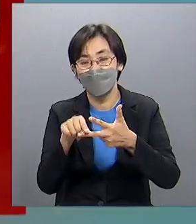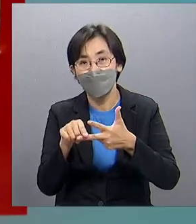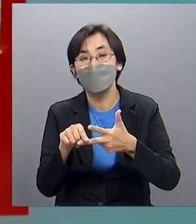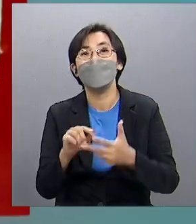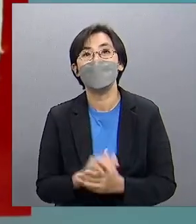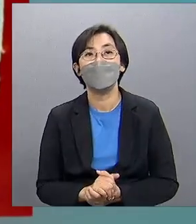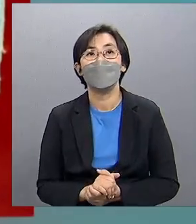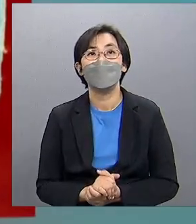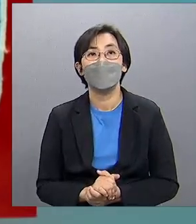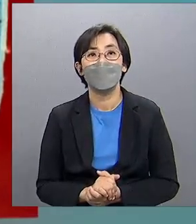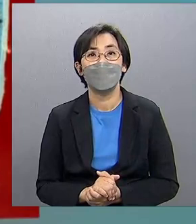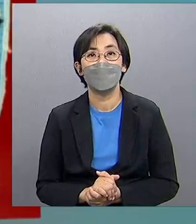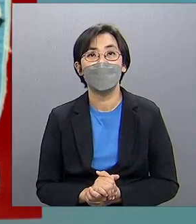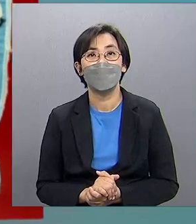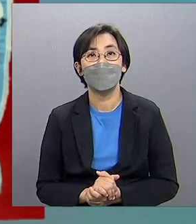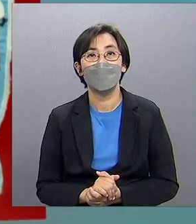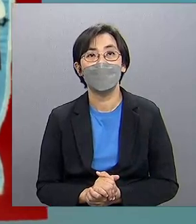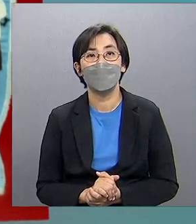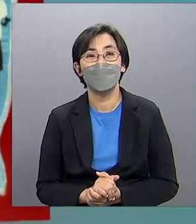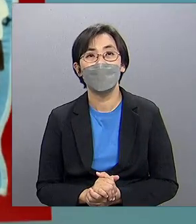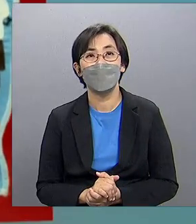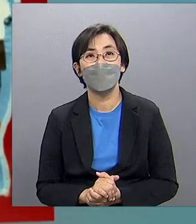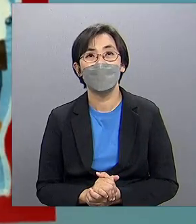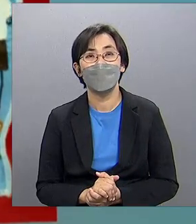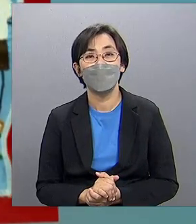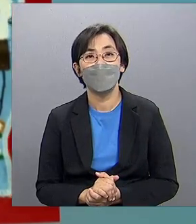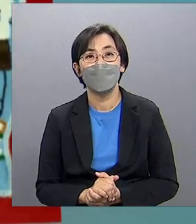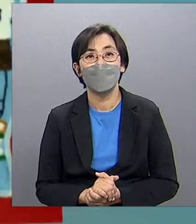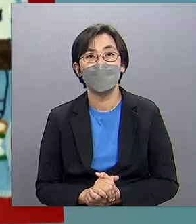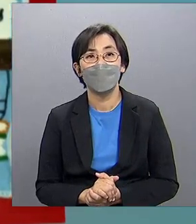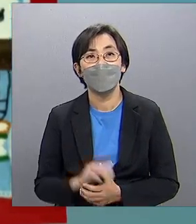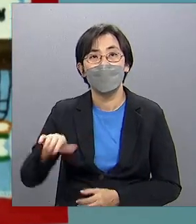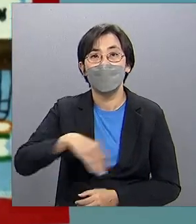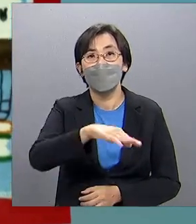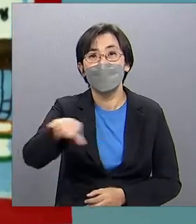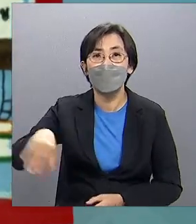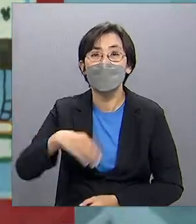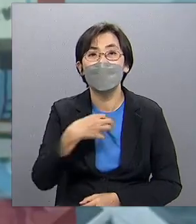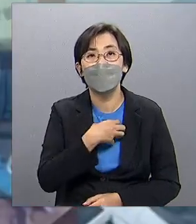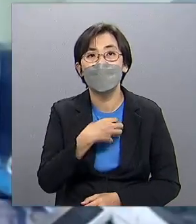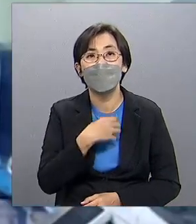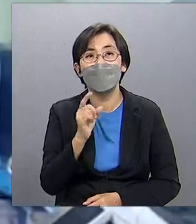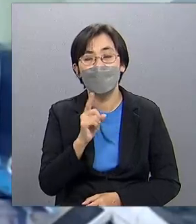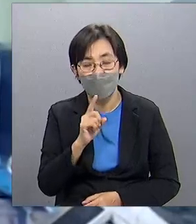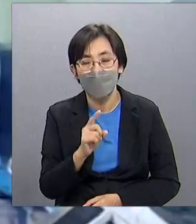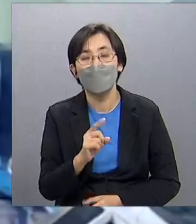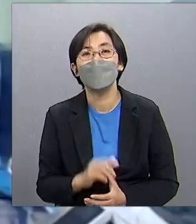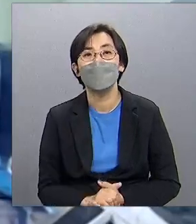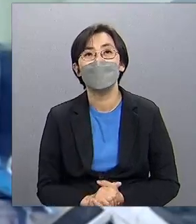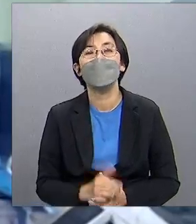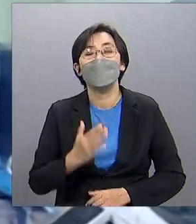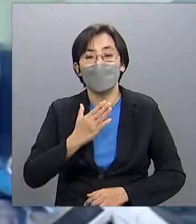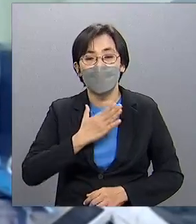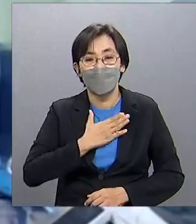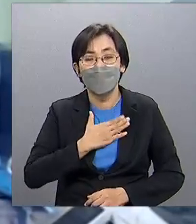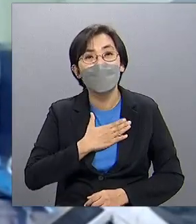นะคะผู้ต้องโทษก็ยังเกิดความต้องการที่ว่าอาจารย์ครับผมอยากเรียนหลัก